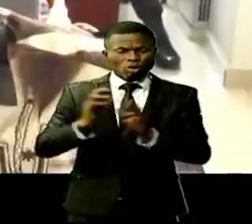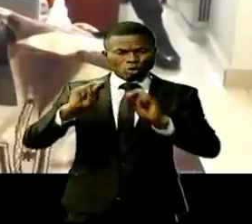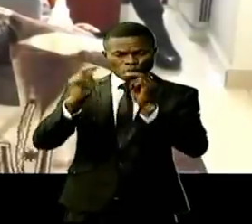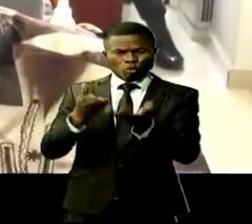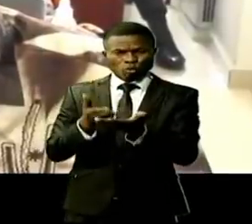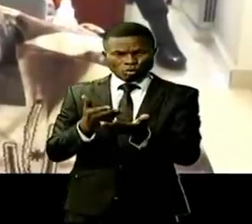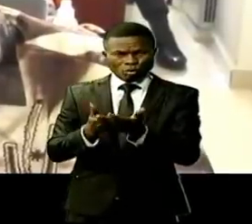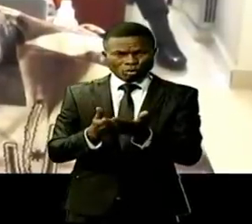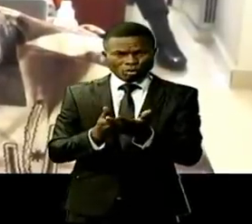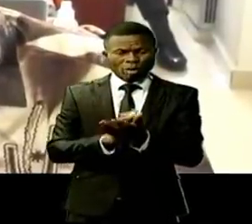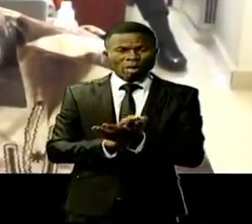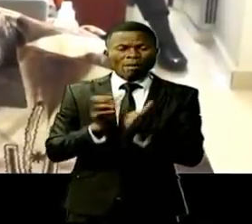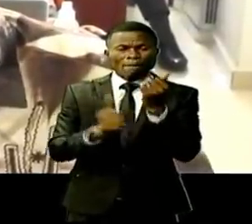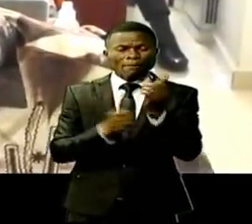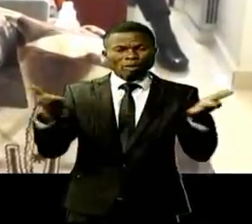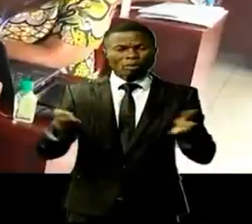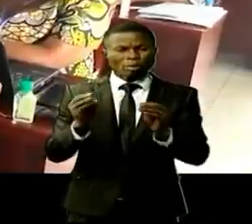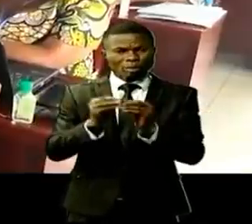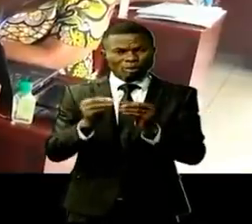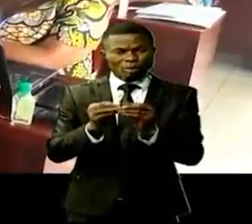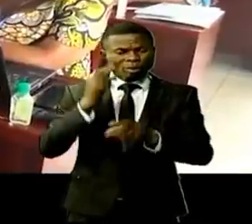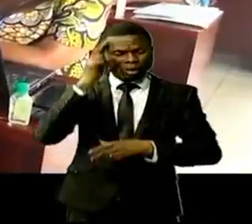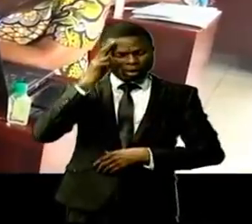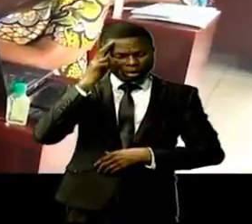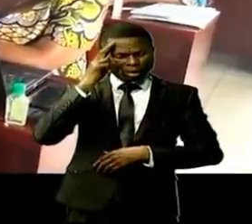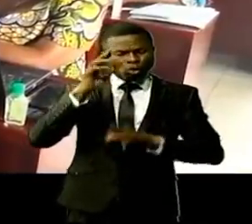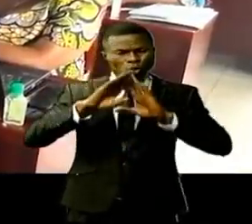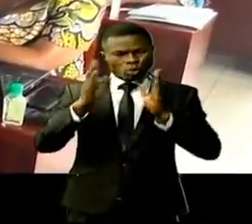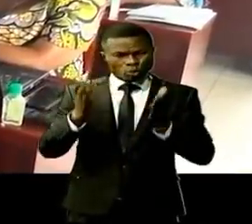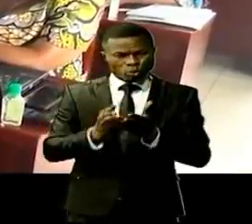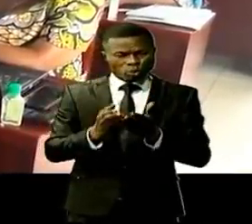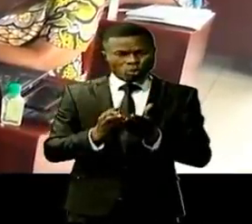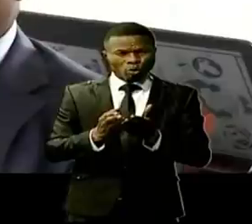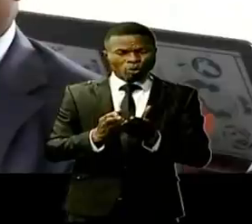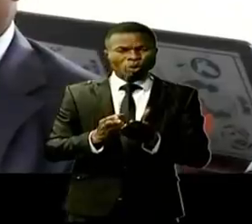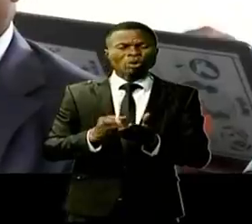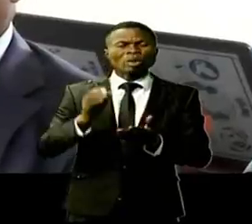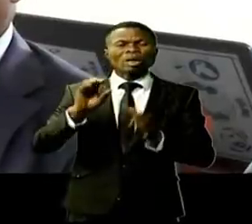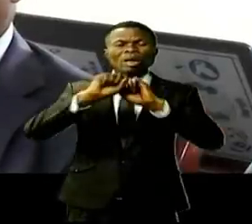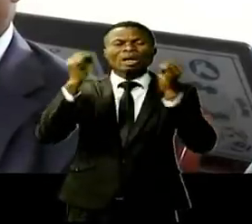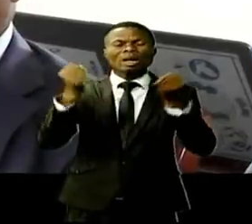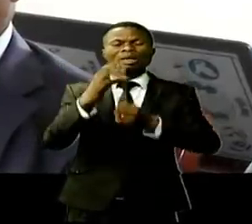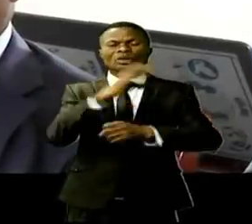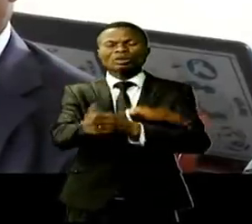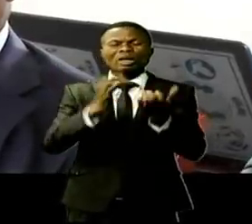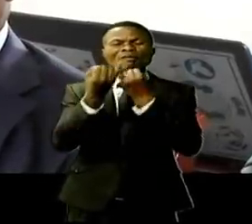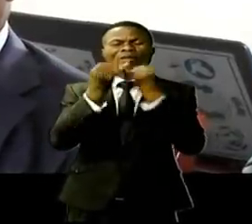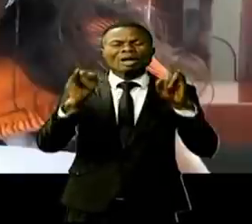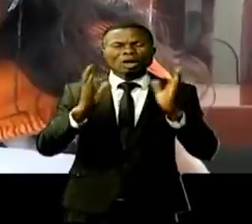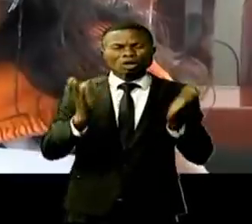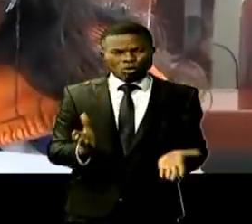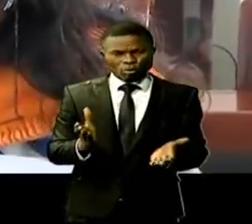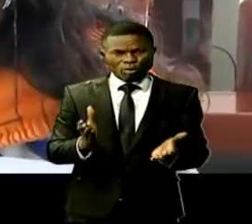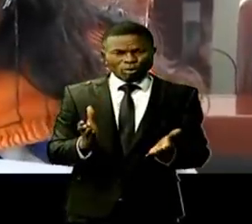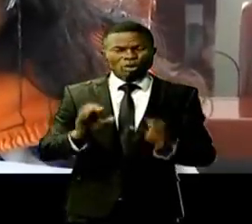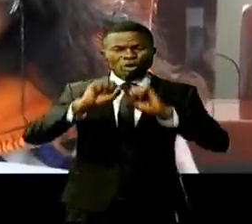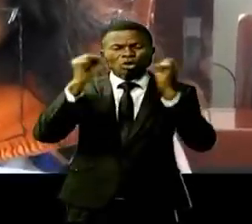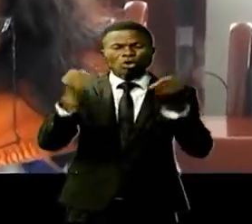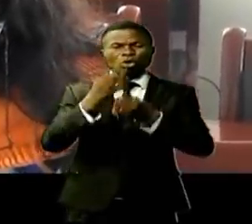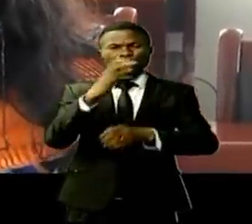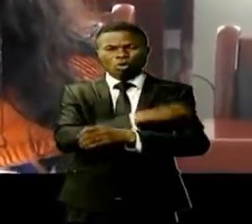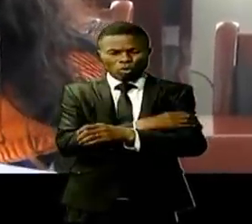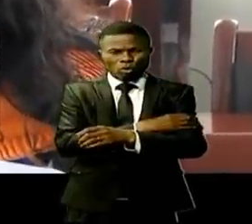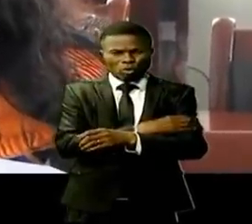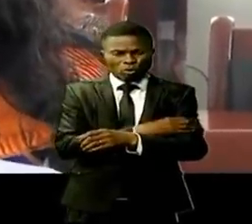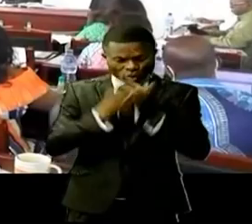organisation. Les participants vont devoir réfléchir ensemble sur comment rendre la société civile indépendante et non avoir une société civile teintée